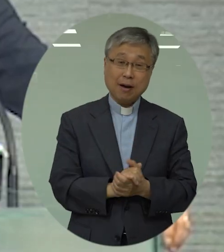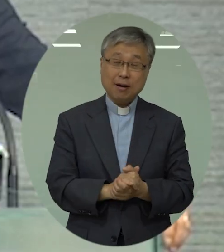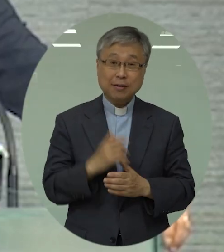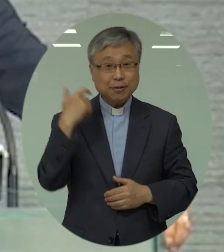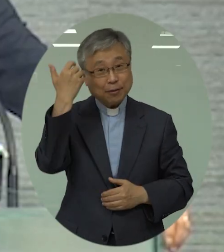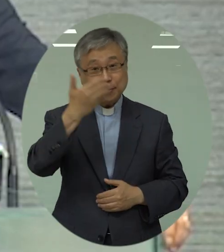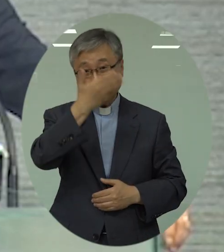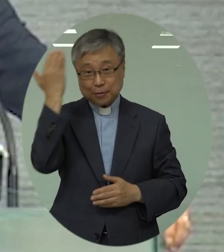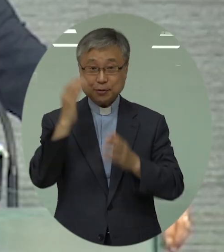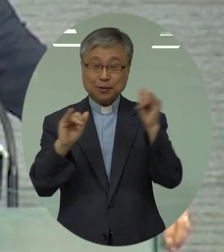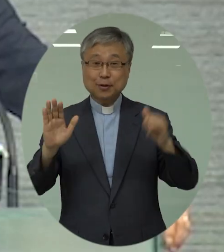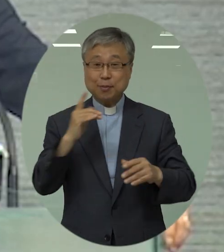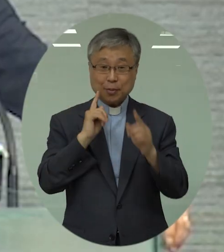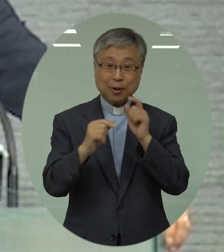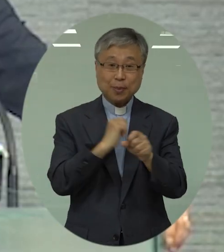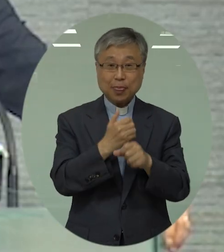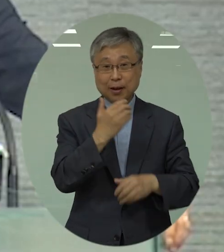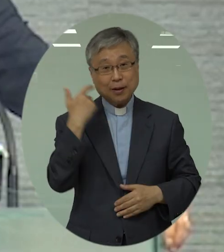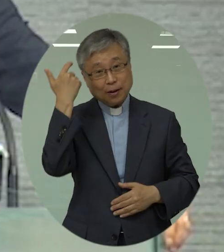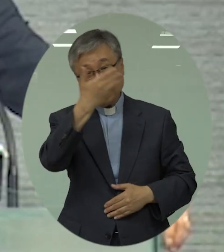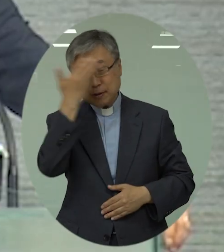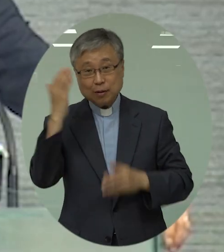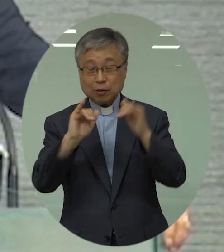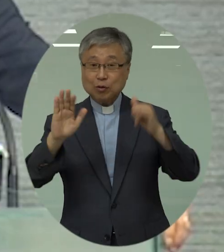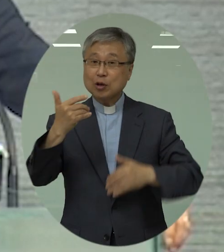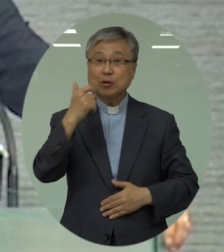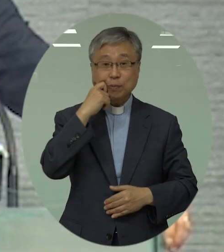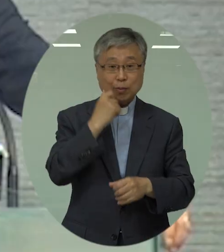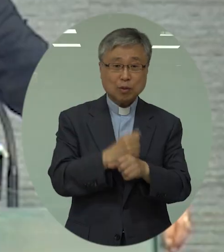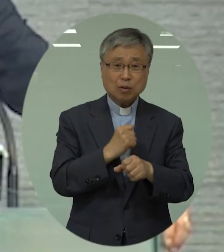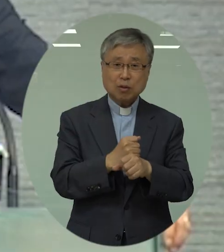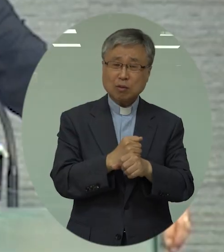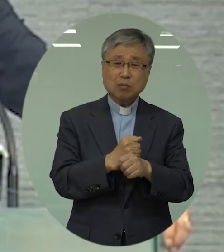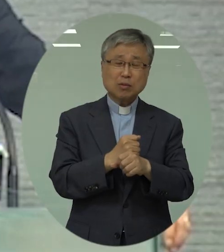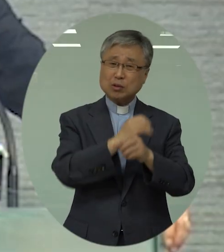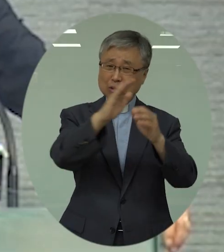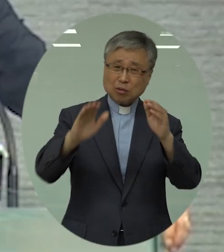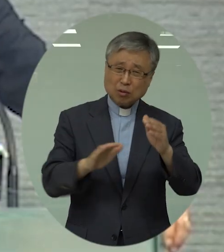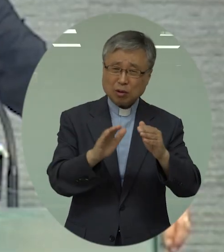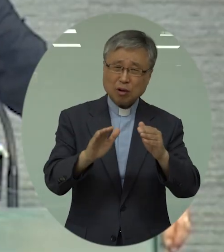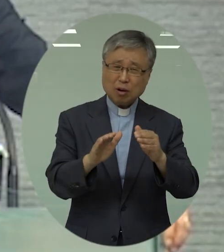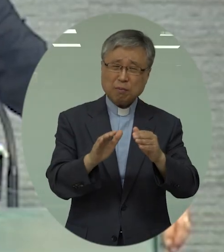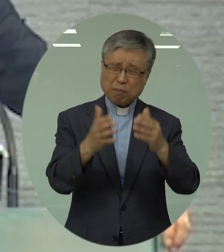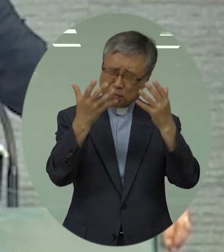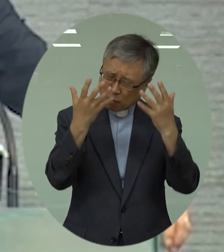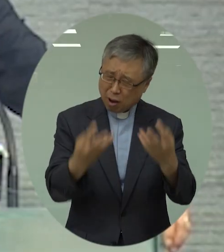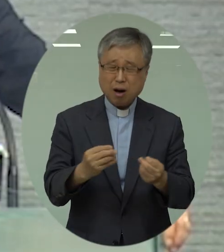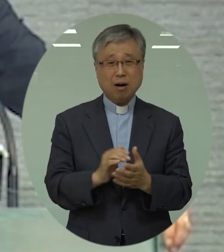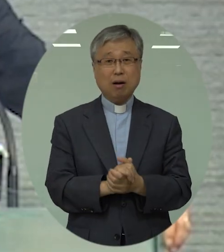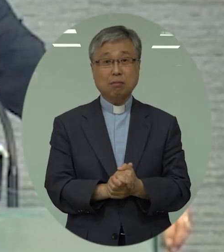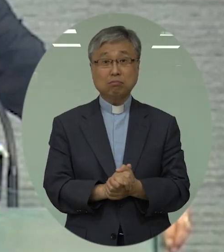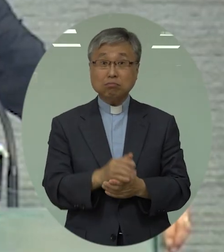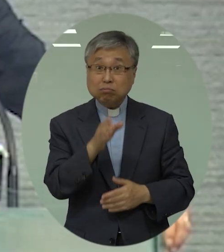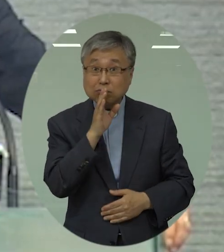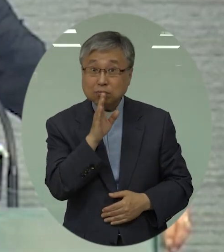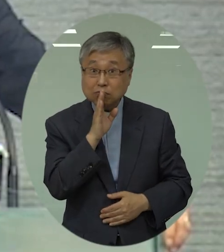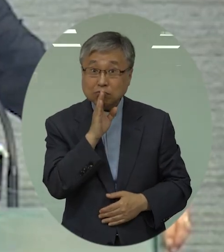청년. 영적 청년도 되지 못한 교인들이 얼마나 많습니까? 교회 안에. 그래요, 안